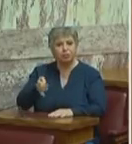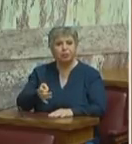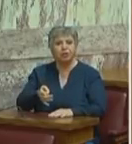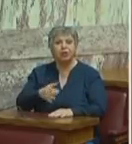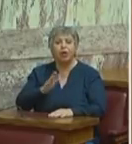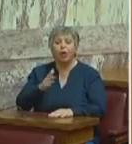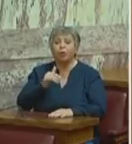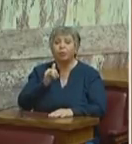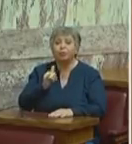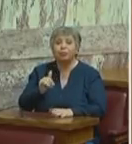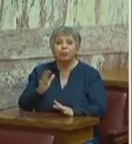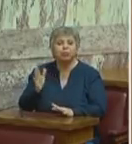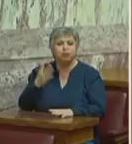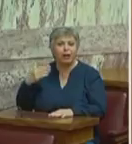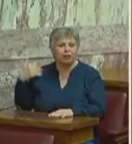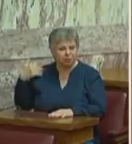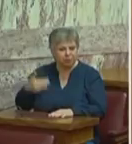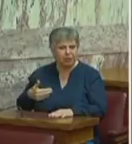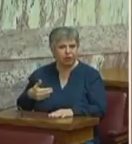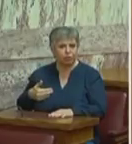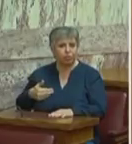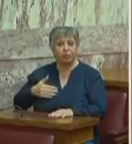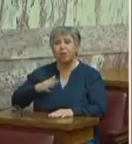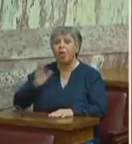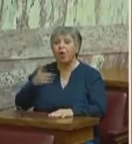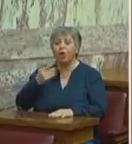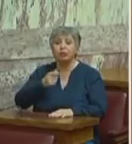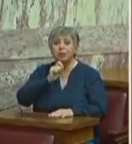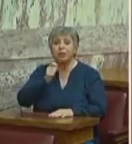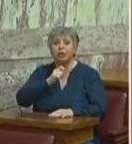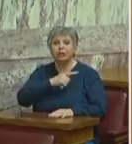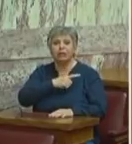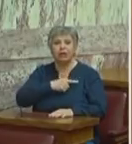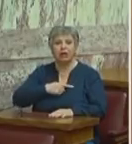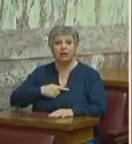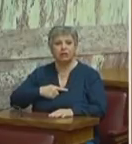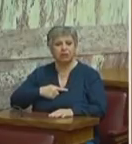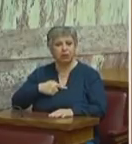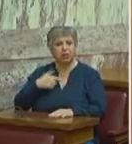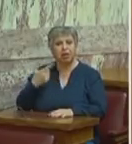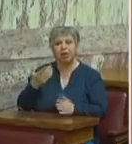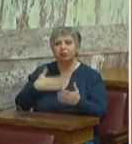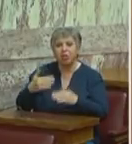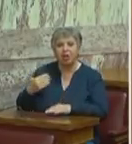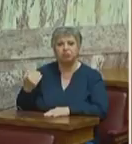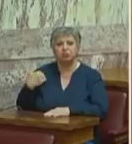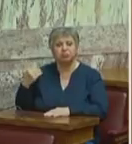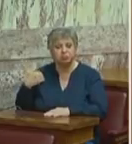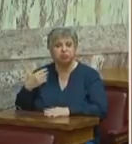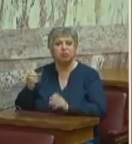διάθεση των πολιτικών αρχηγών που ενδεχομένως να θέλουν να